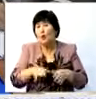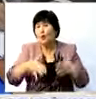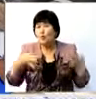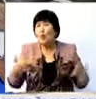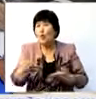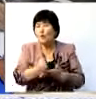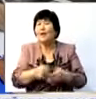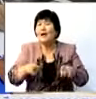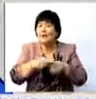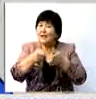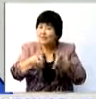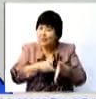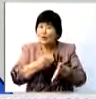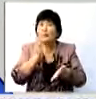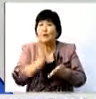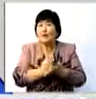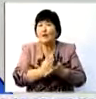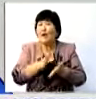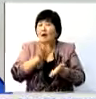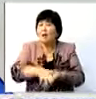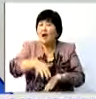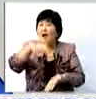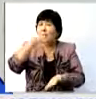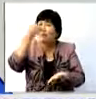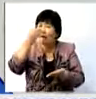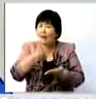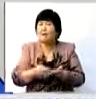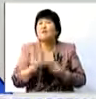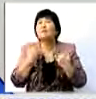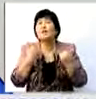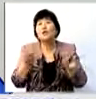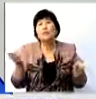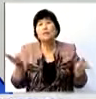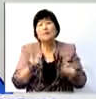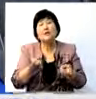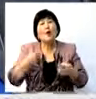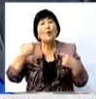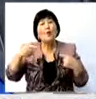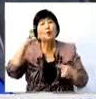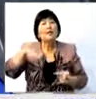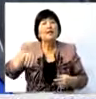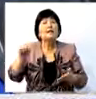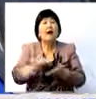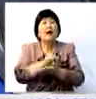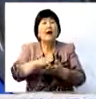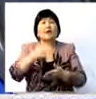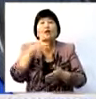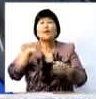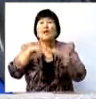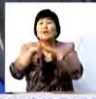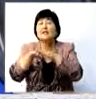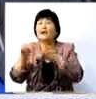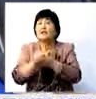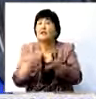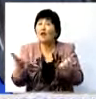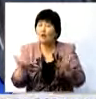мұраны әбден зерттеуіміз керек. Шаң басқан асылдарымызды дәріптеуіміз керек. Өзге елдің архив музейінде жатқан жәдігерлерімізді